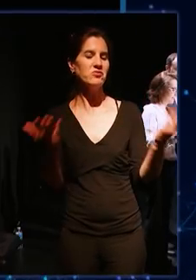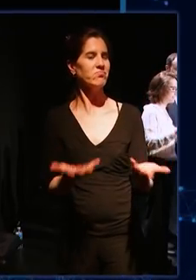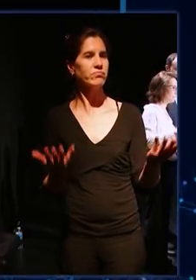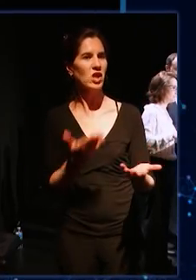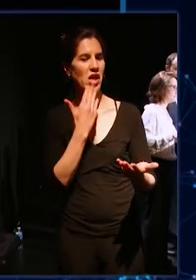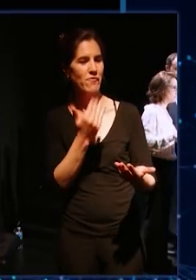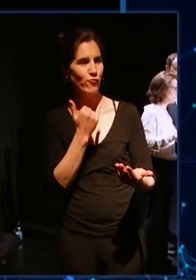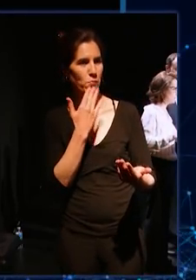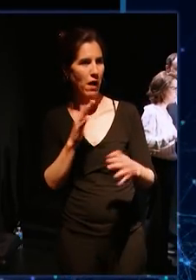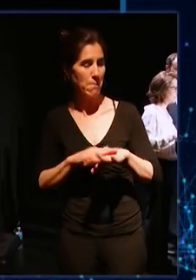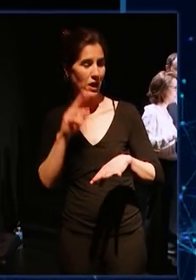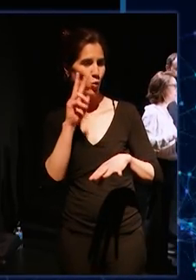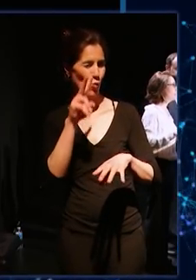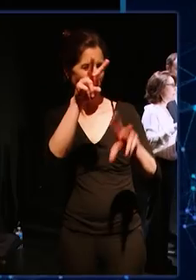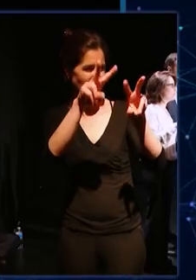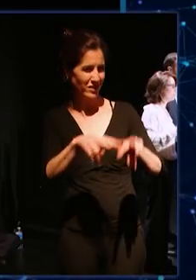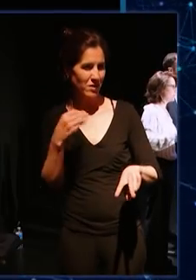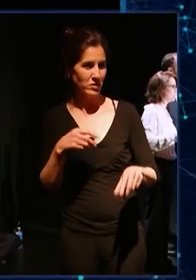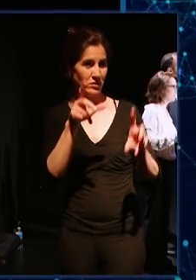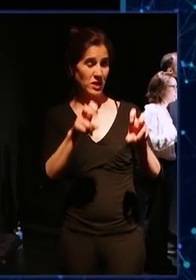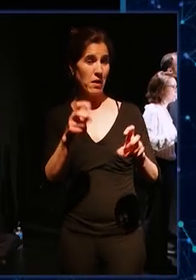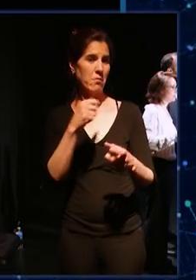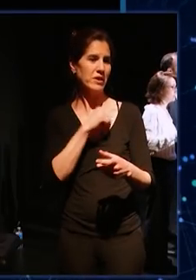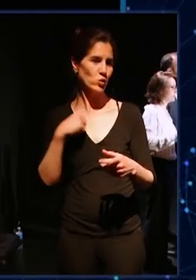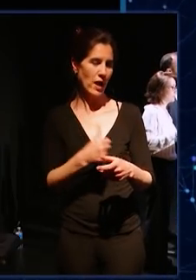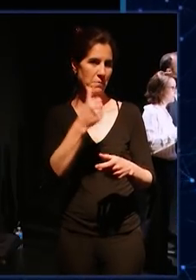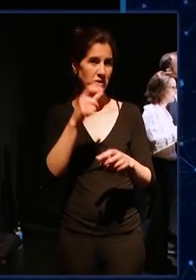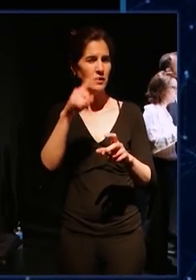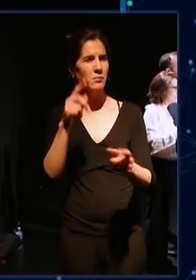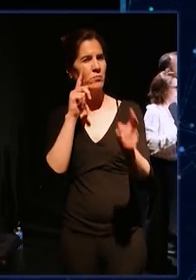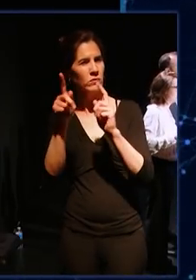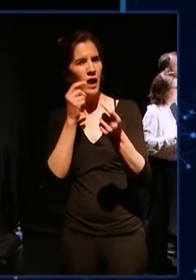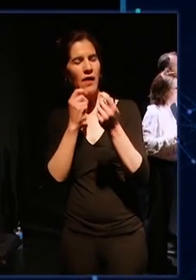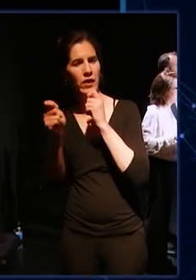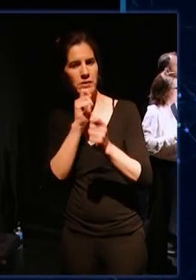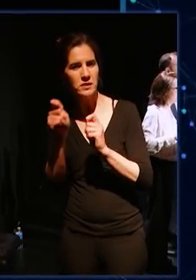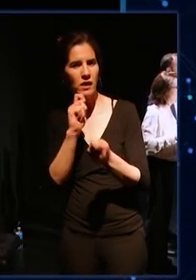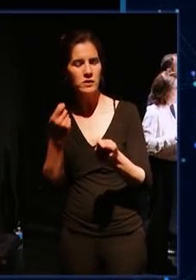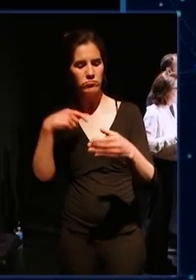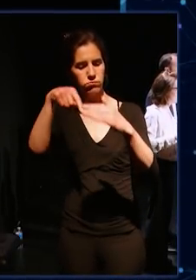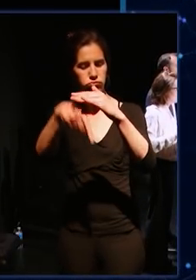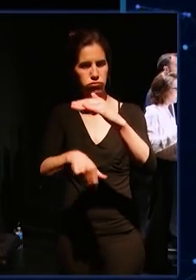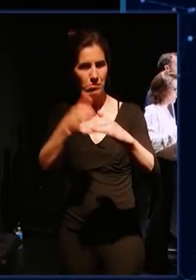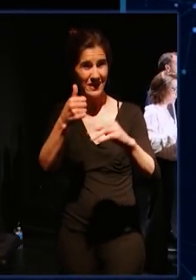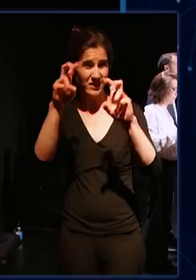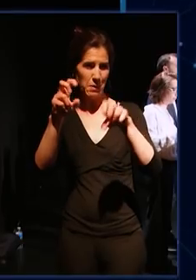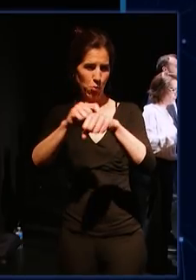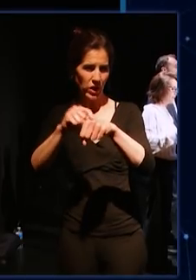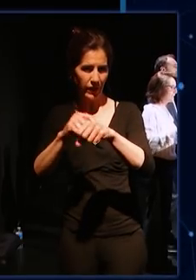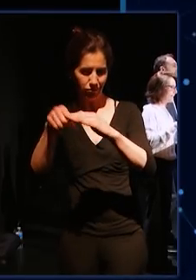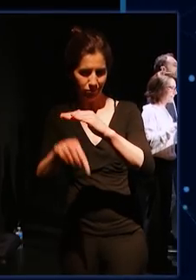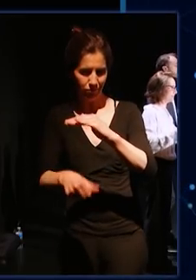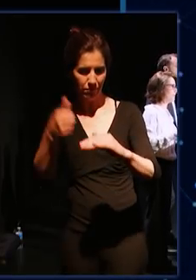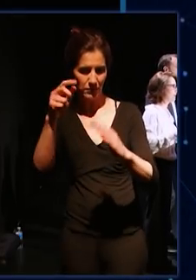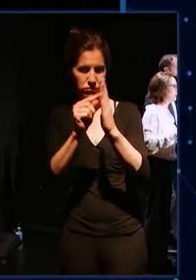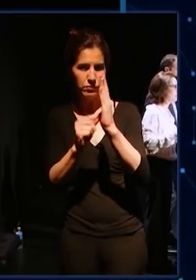més aquesta part més personal dels candidats. Heu pogut conèixer també unes entrevistes una mica més del programa a través de les entrevistes polítiques que hem fet al nostre plató